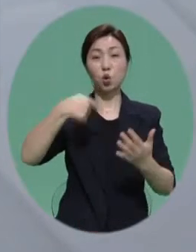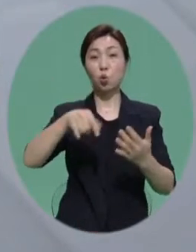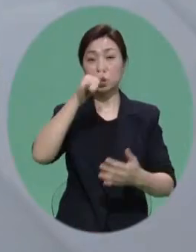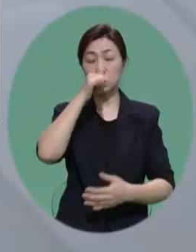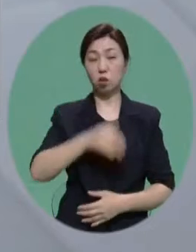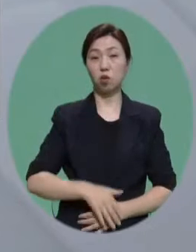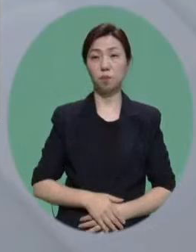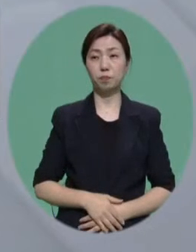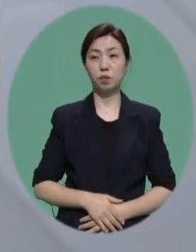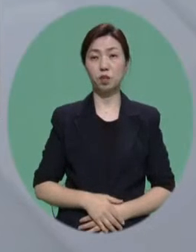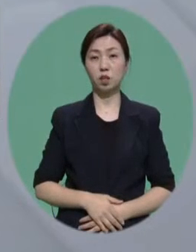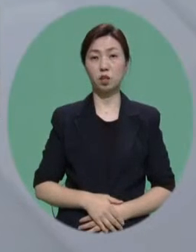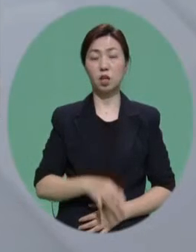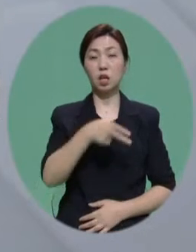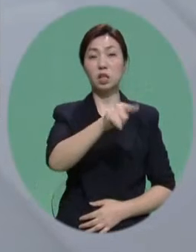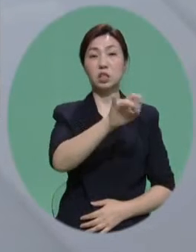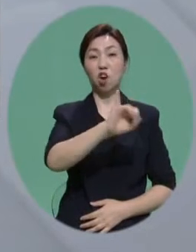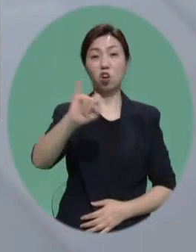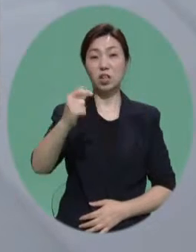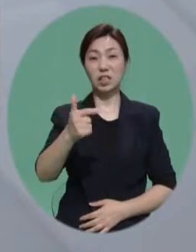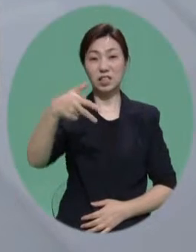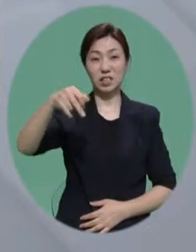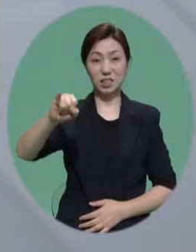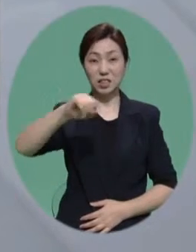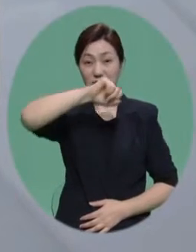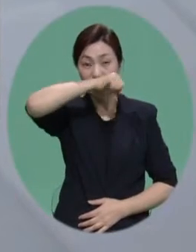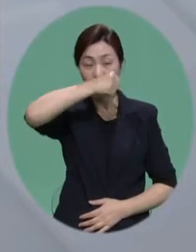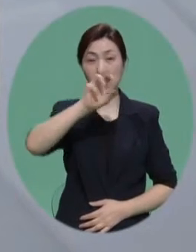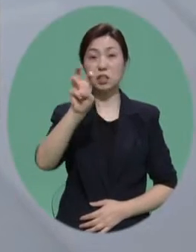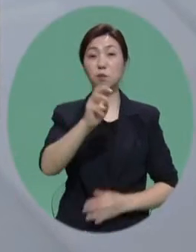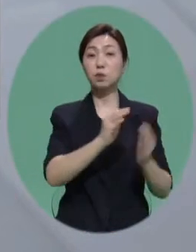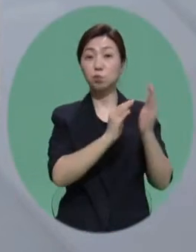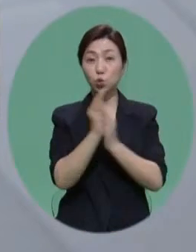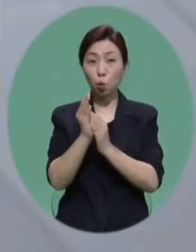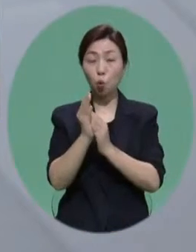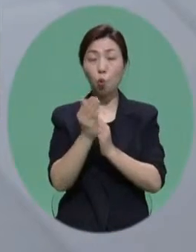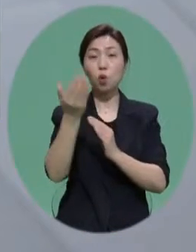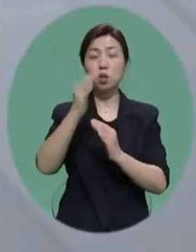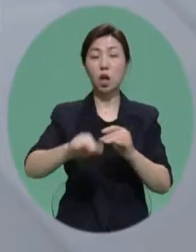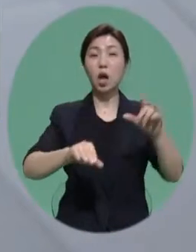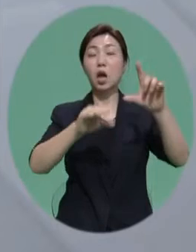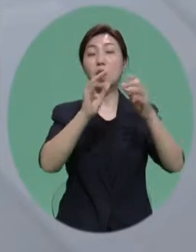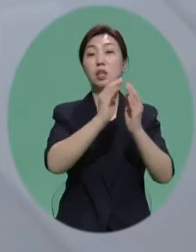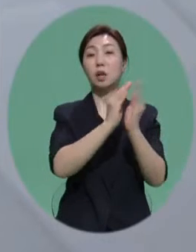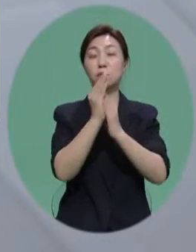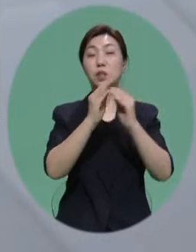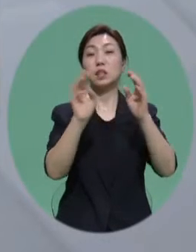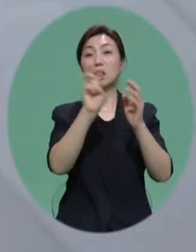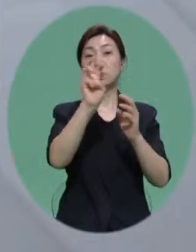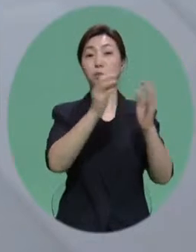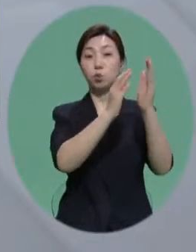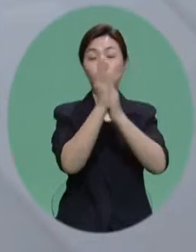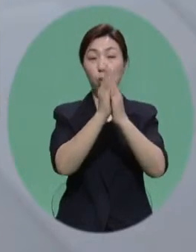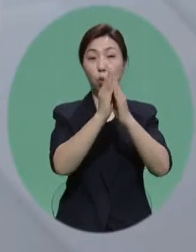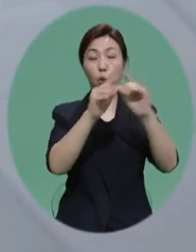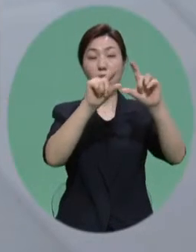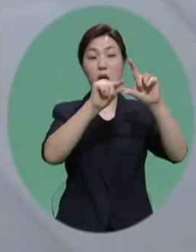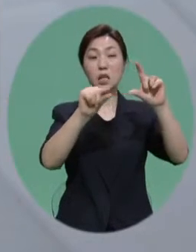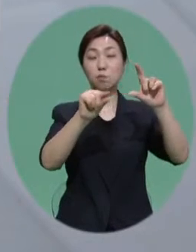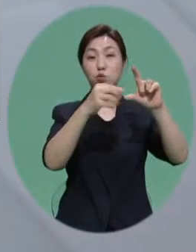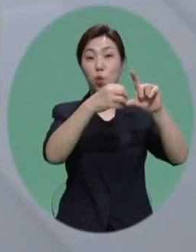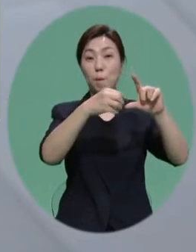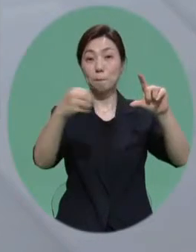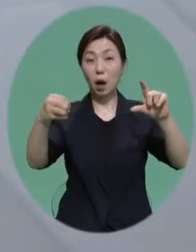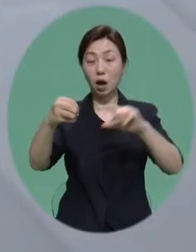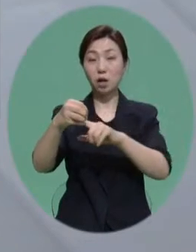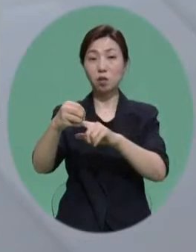구조는 성인지 예산 이 30조원 인데 이거 일부만 떼면 북핵 개발 그 북한 해